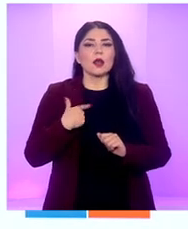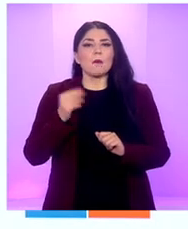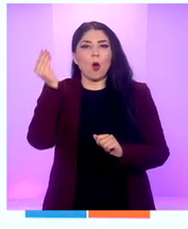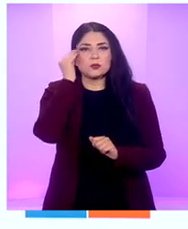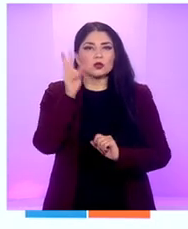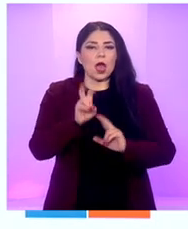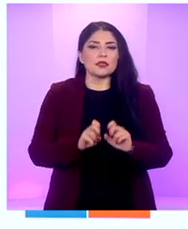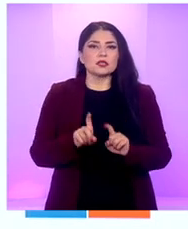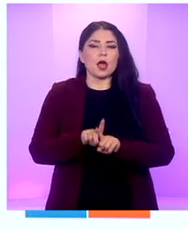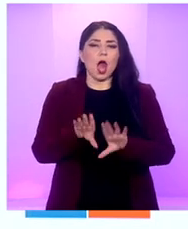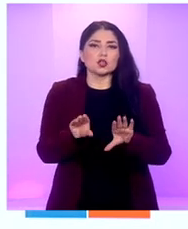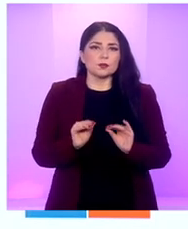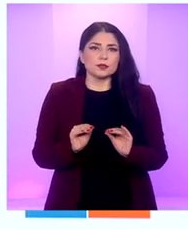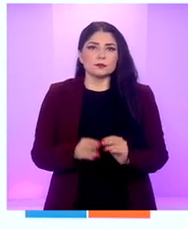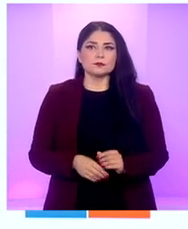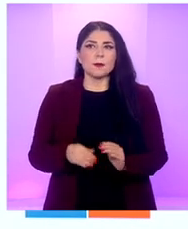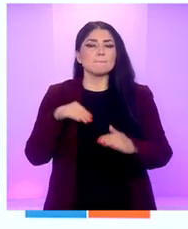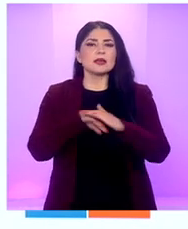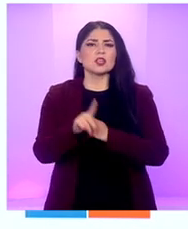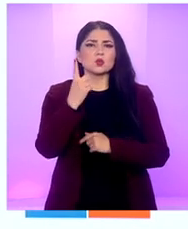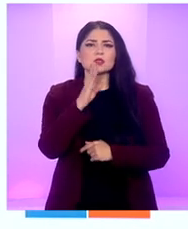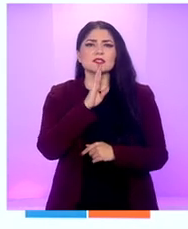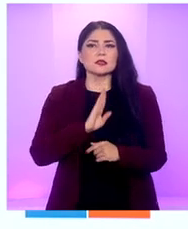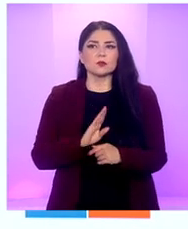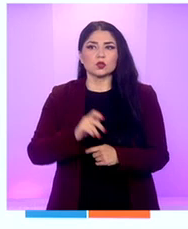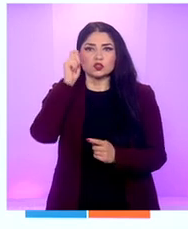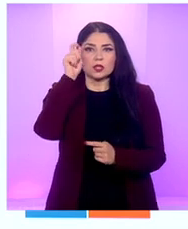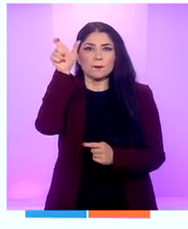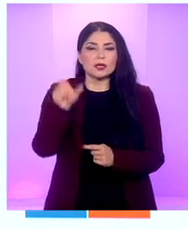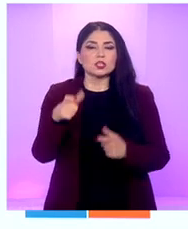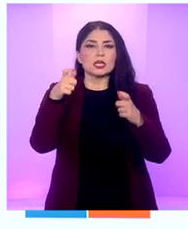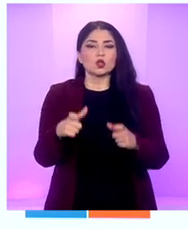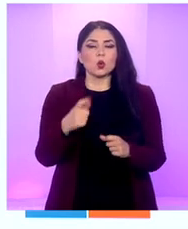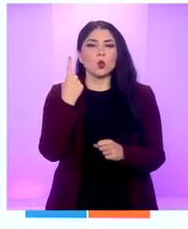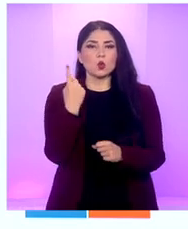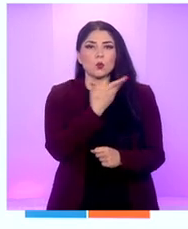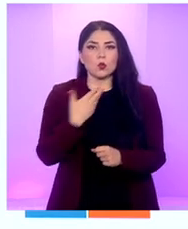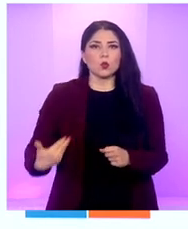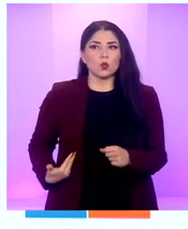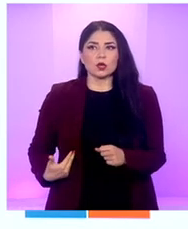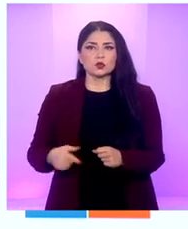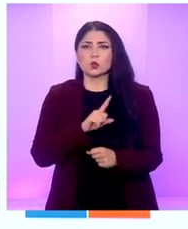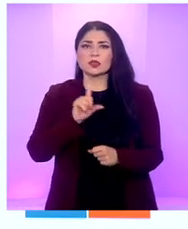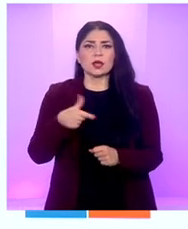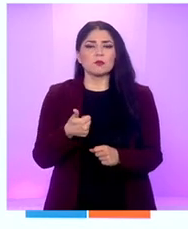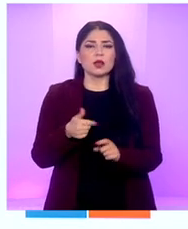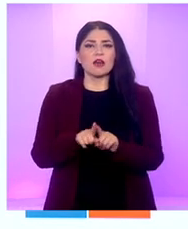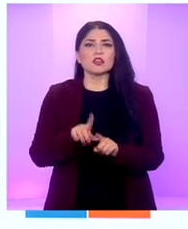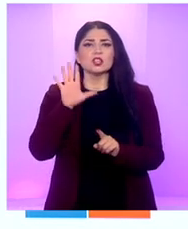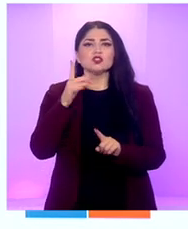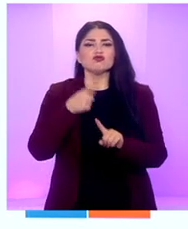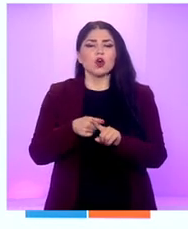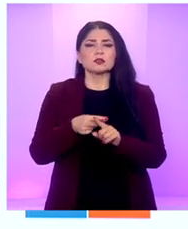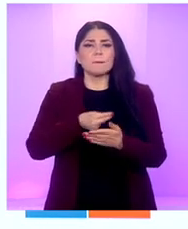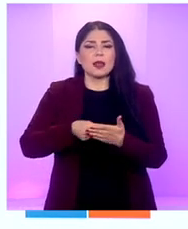complacem și mesajelor foarte simplu cetățenii Sectorului 1 Nu merită să plătească de cinci